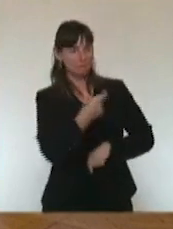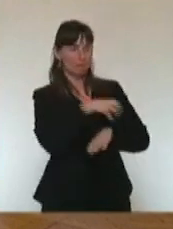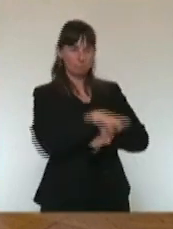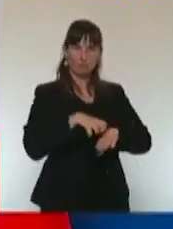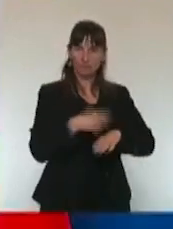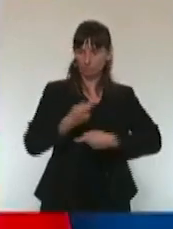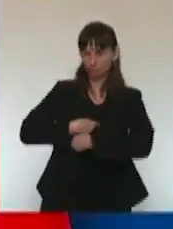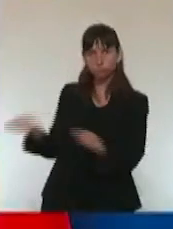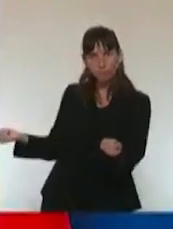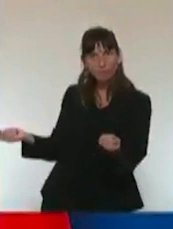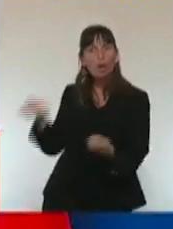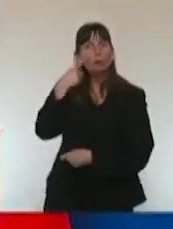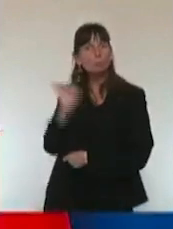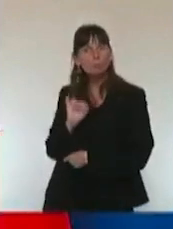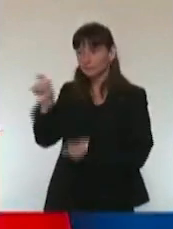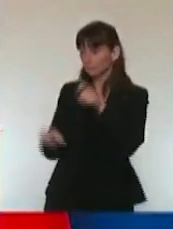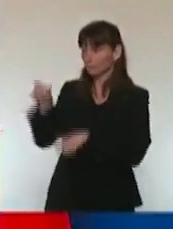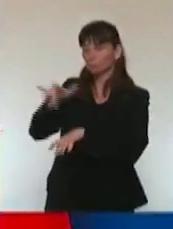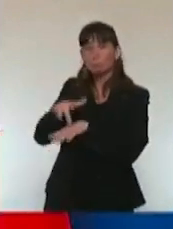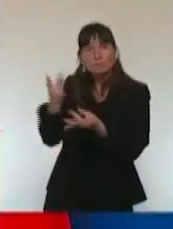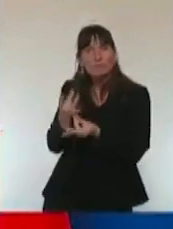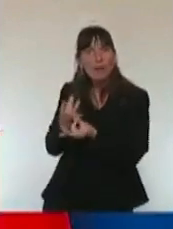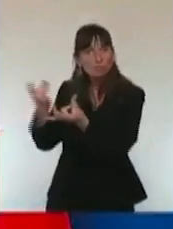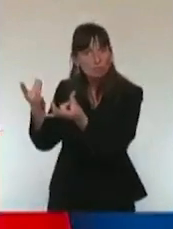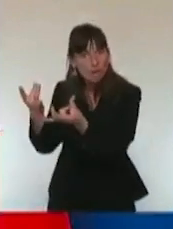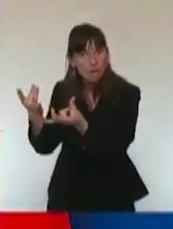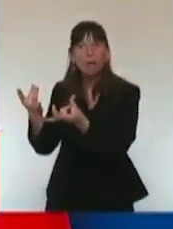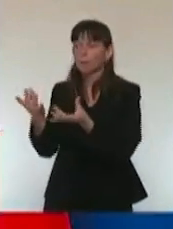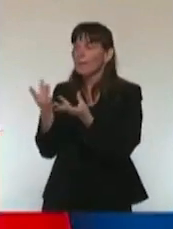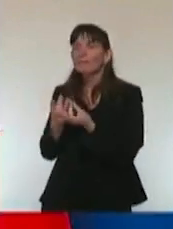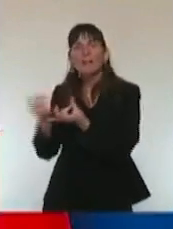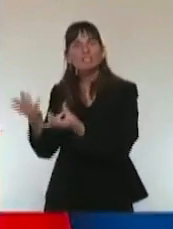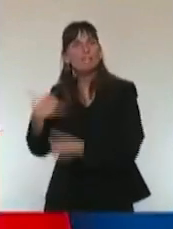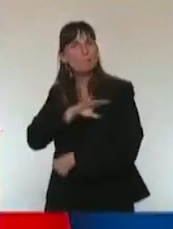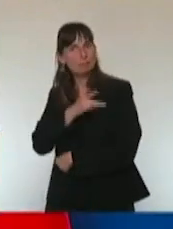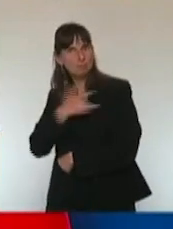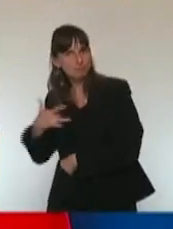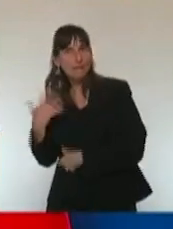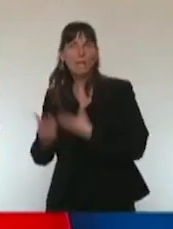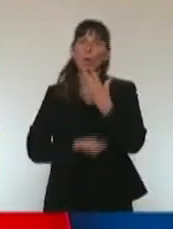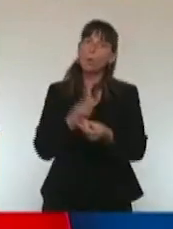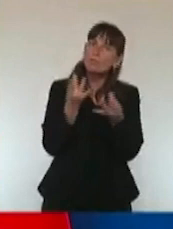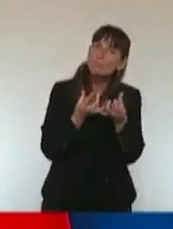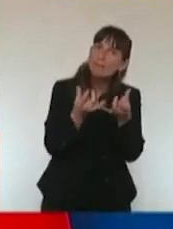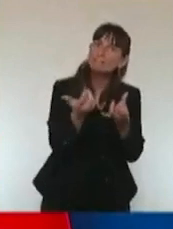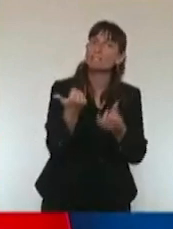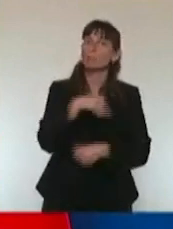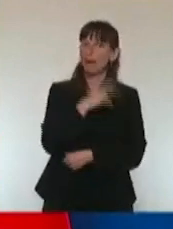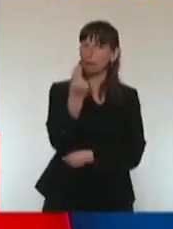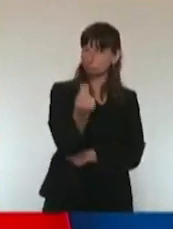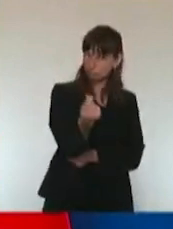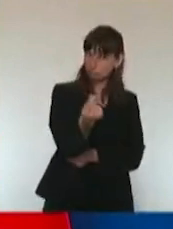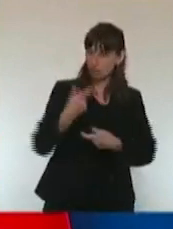plus vulnérables à la fois par leur fragilité mais aussi les plus vulnérables économiquement puisse disposer de masques gratuits